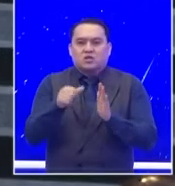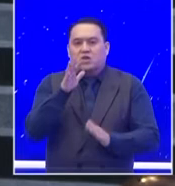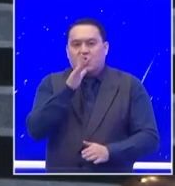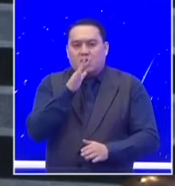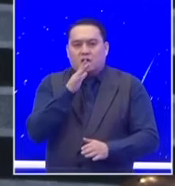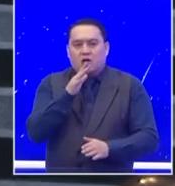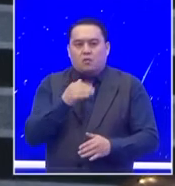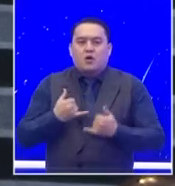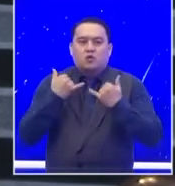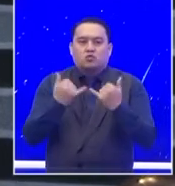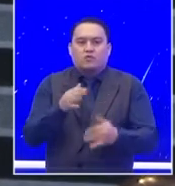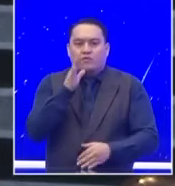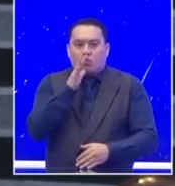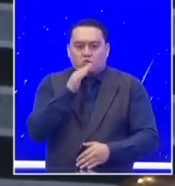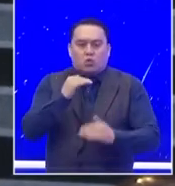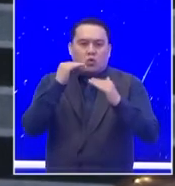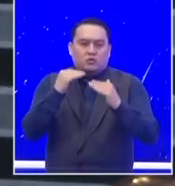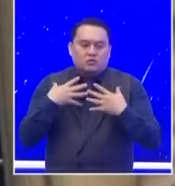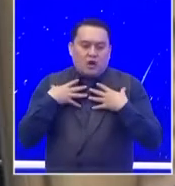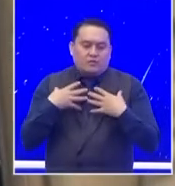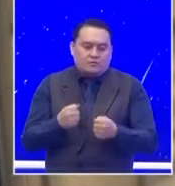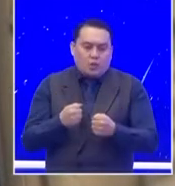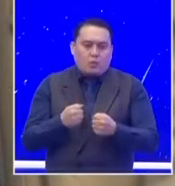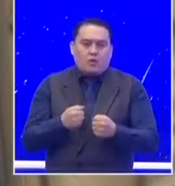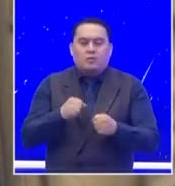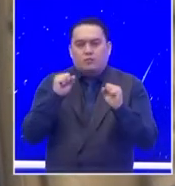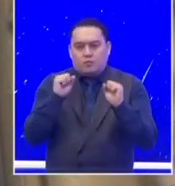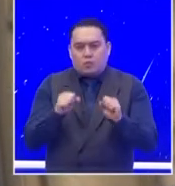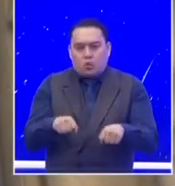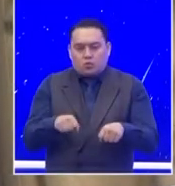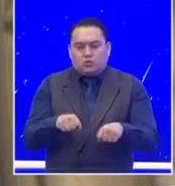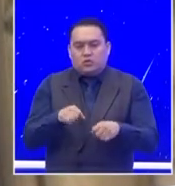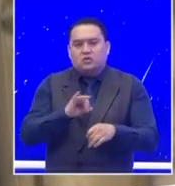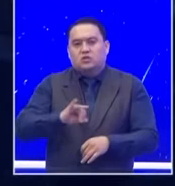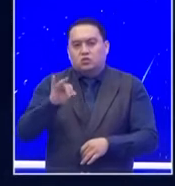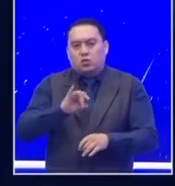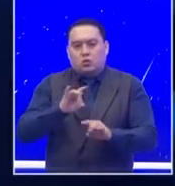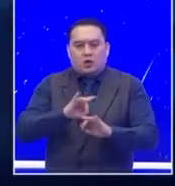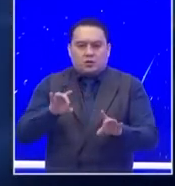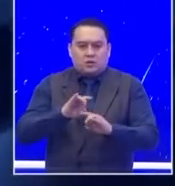Несмотря на столь почтенный возраст, ветеран в здравом уме и может рассказывать свою историю жизни.